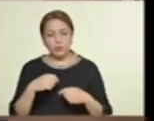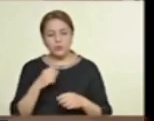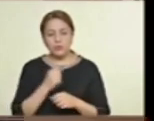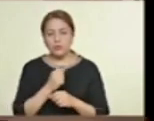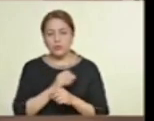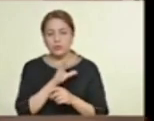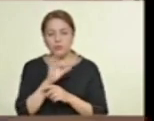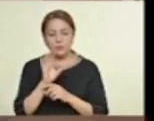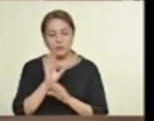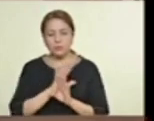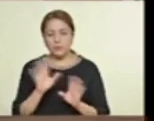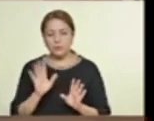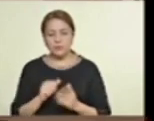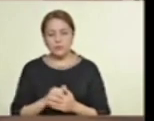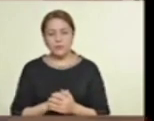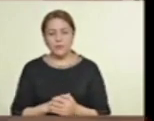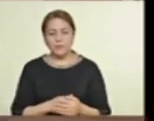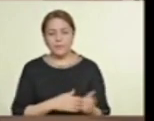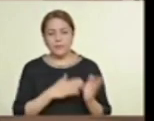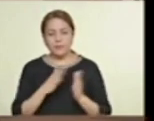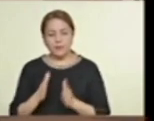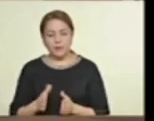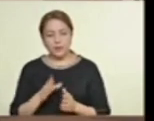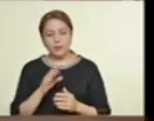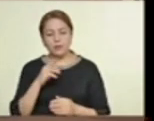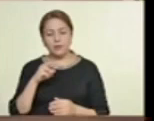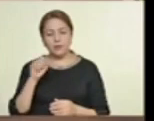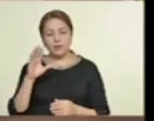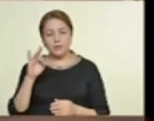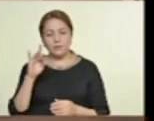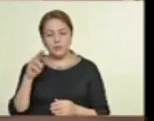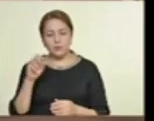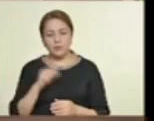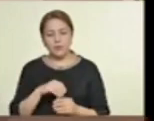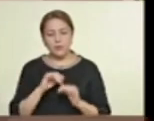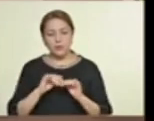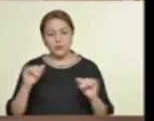edi. Keyingi davrda esa rivojlangan o'rta